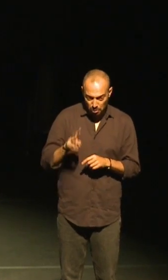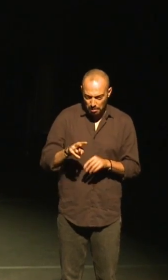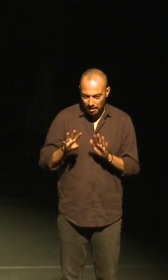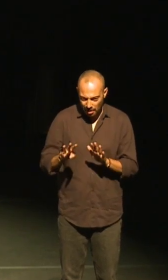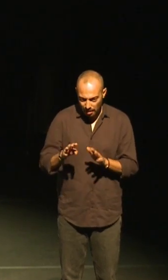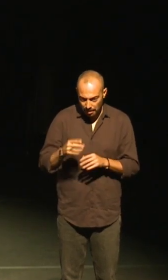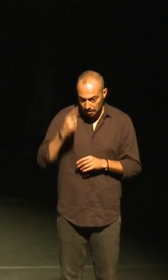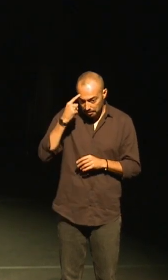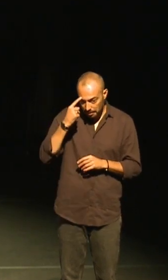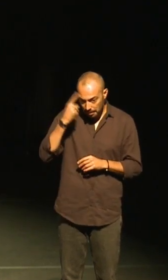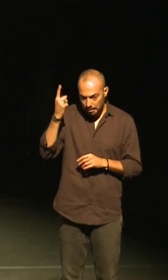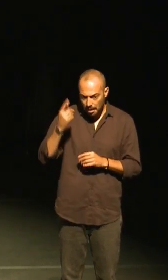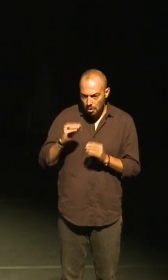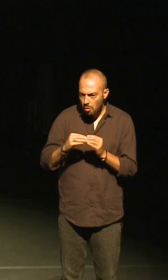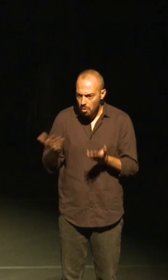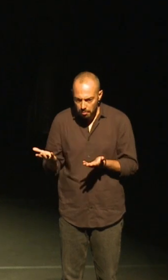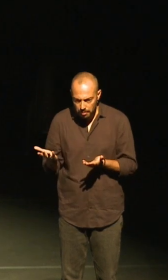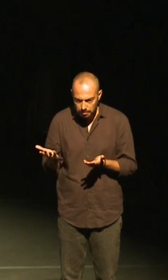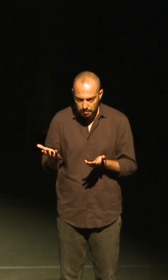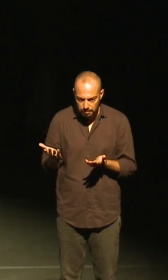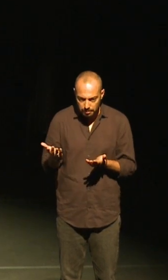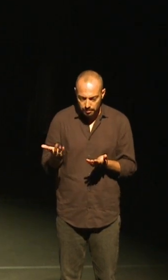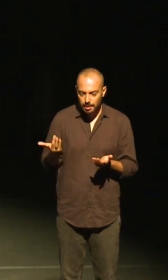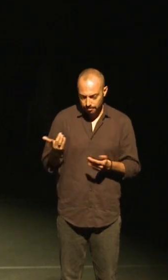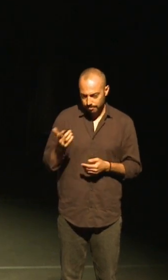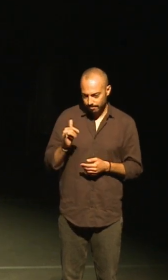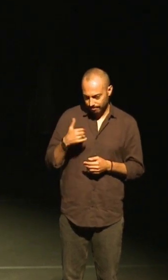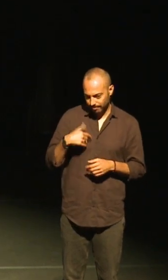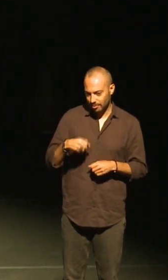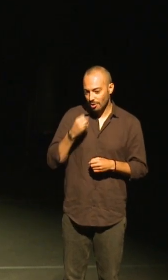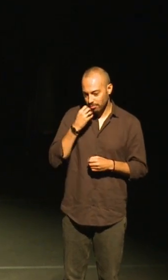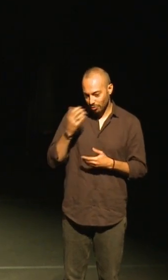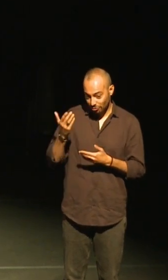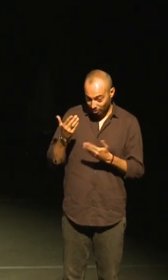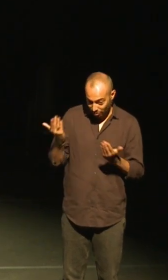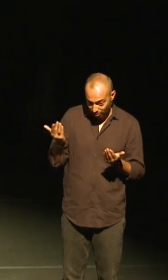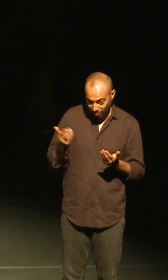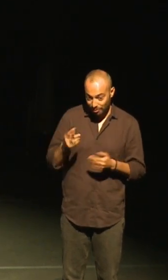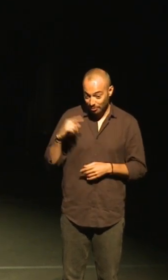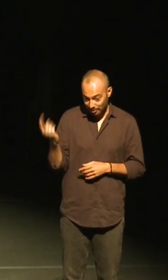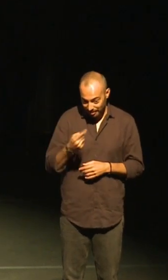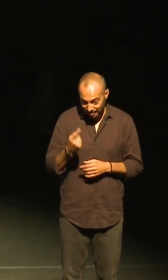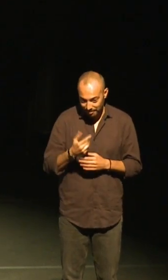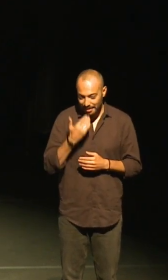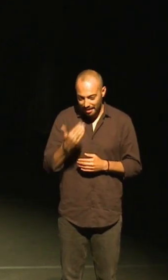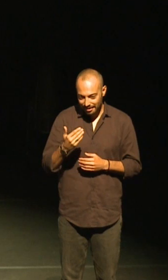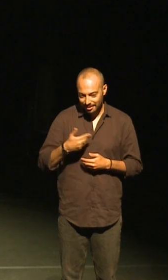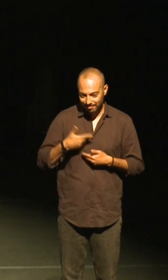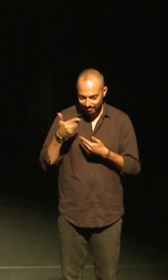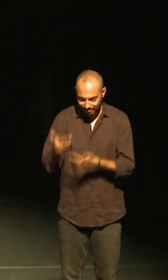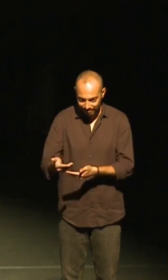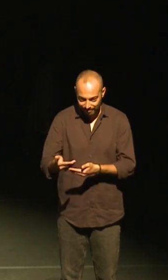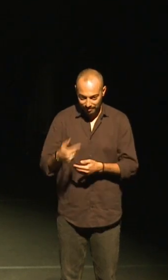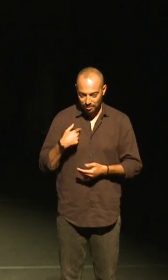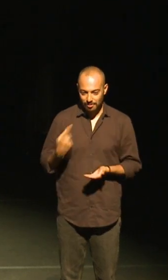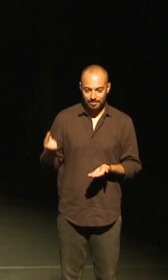idea Innanzitutto buongiorno a tutti e grazie per l'invito per me tornare a parte sempre un